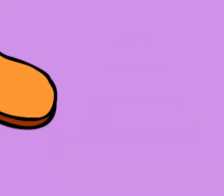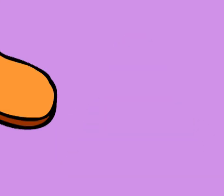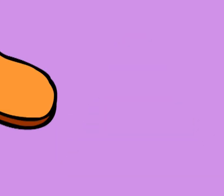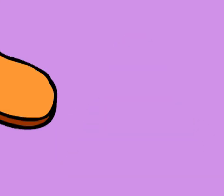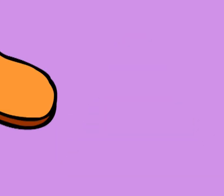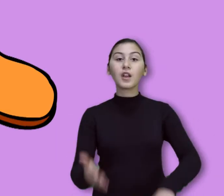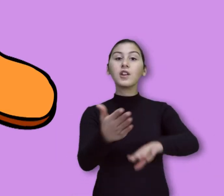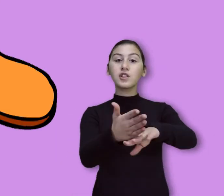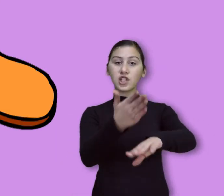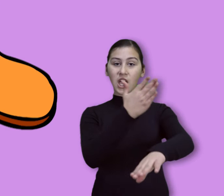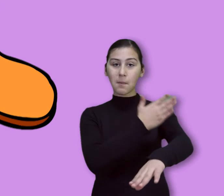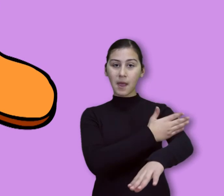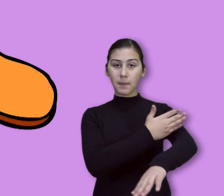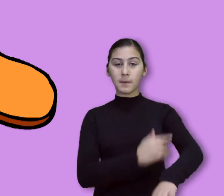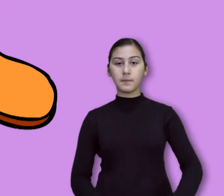ჩექმები,